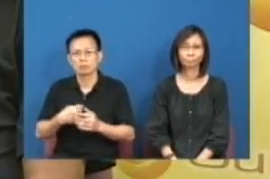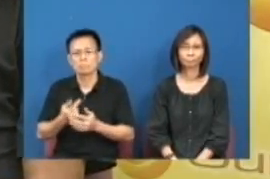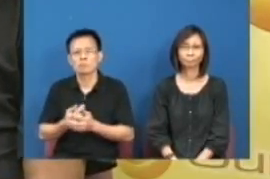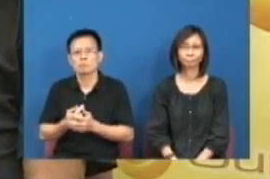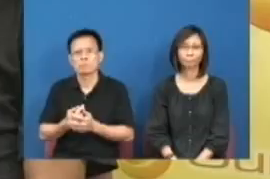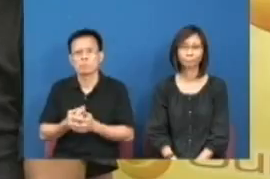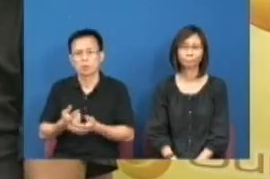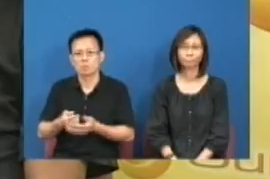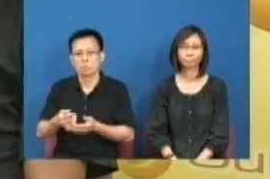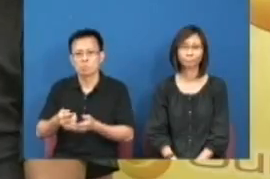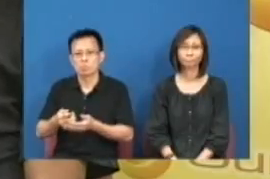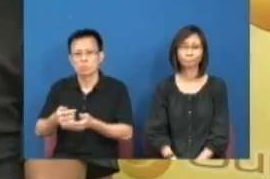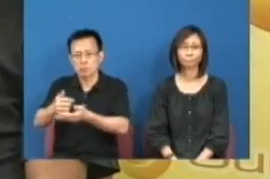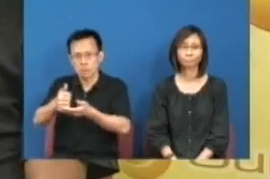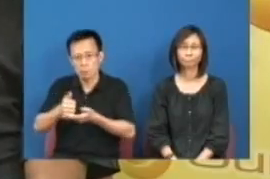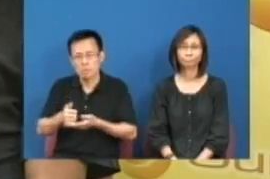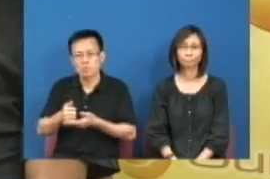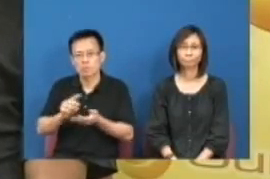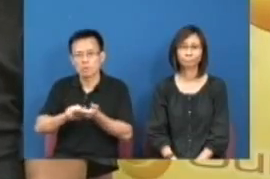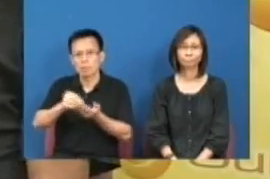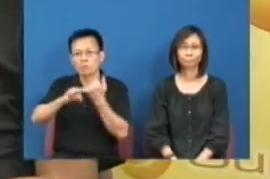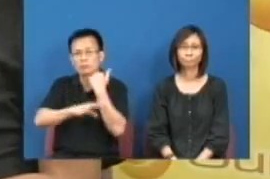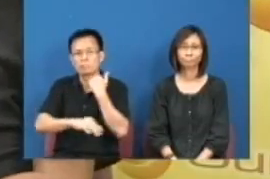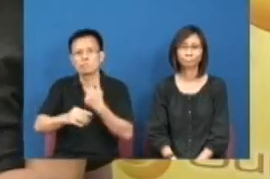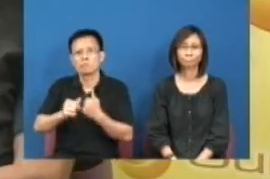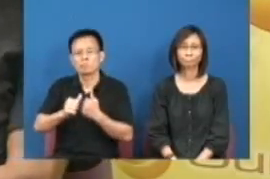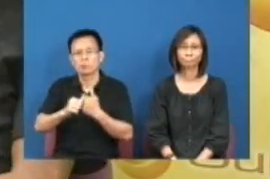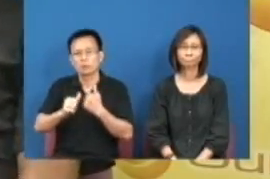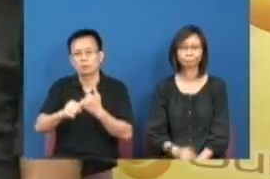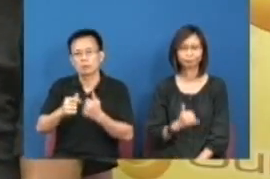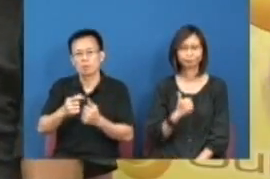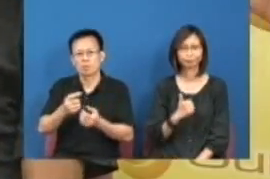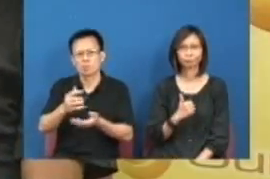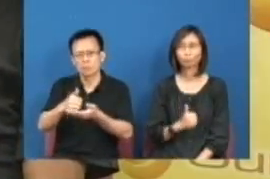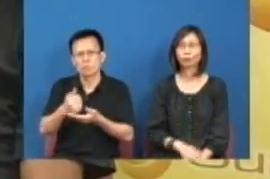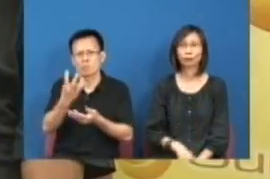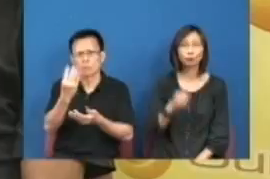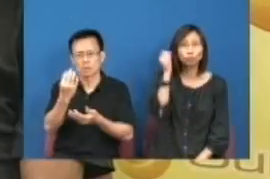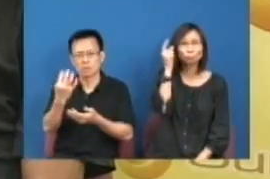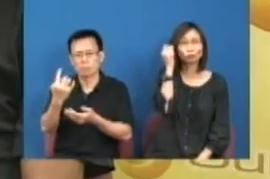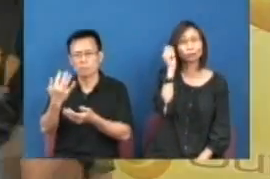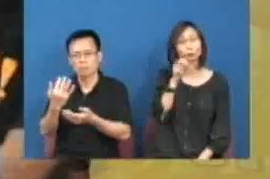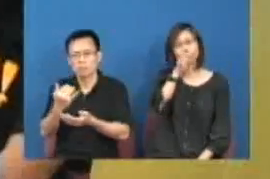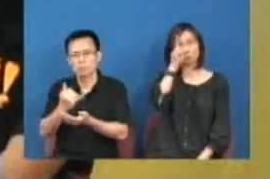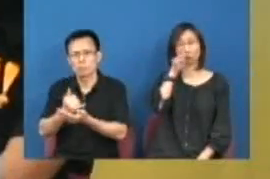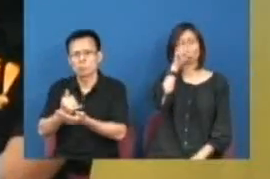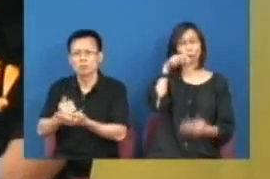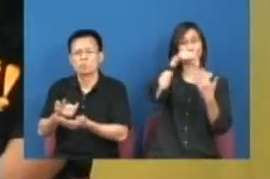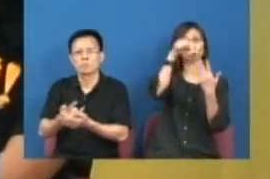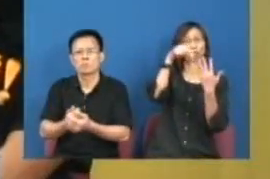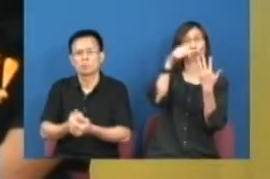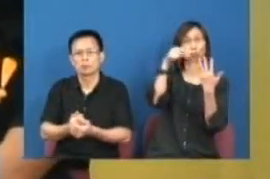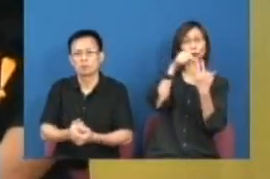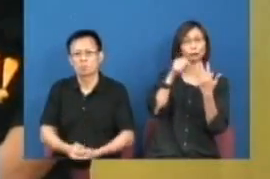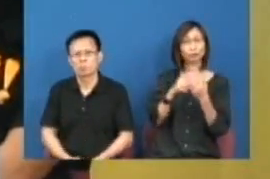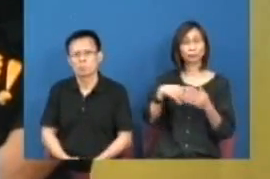就算請立法會議員都係請四十幾個巧立名目，係咪啊？ 即係專登揾啲 committee 嘅阿頭嚟見，咁